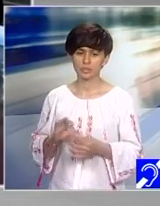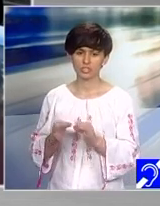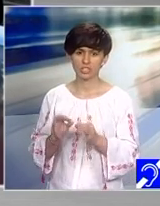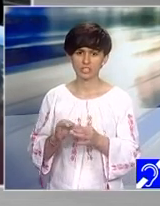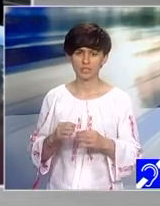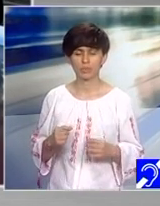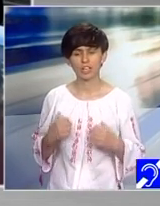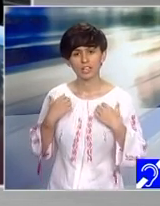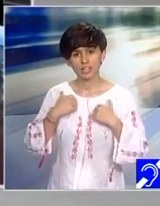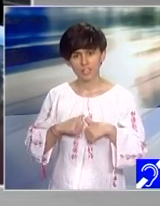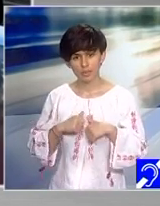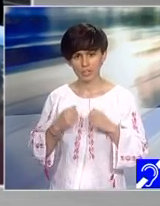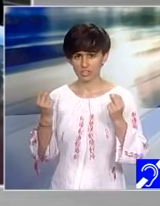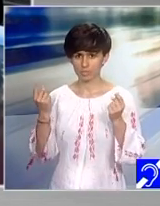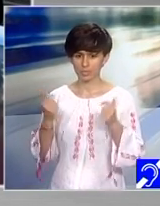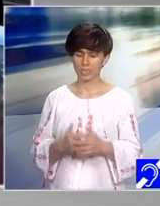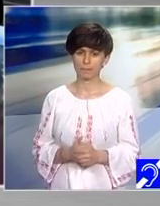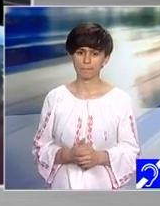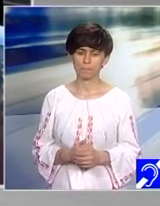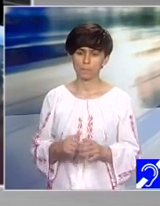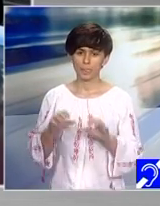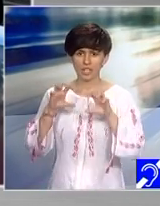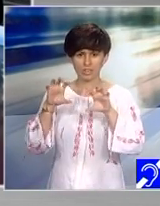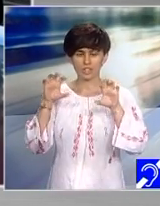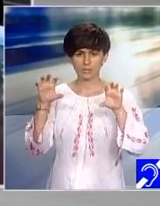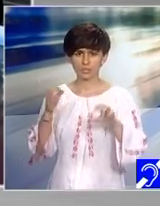cămașa. Expoziția de anul trecut a fost